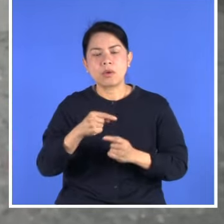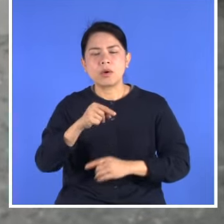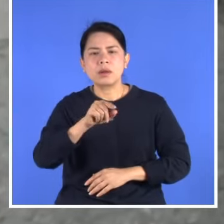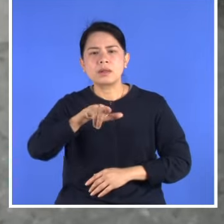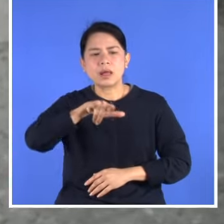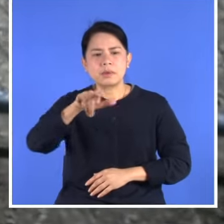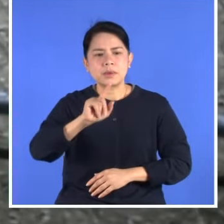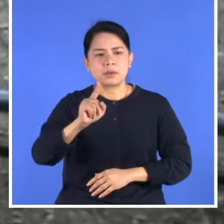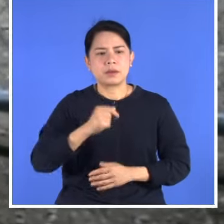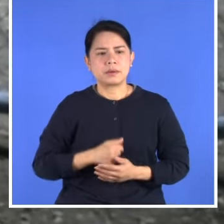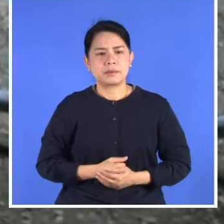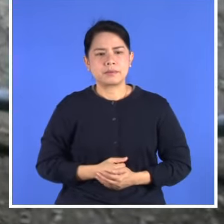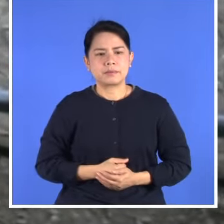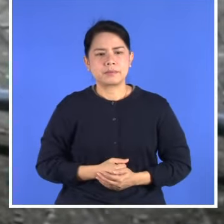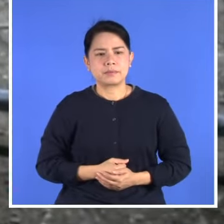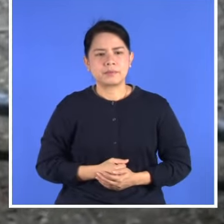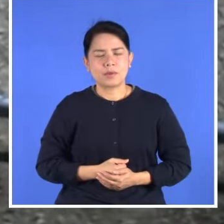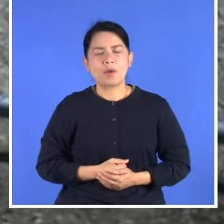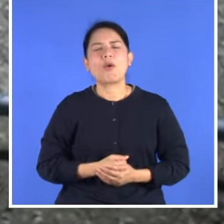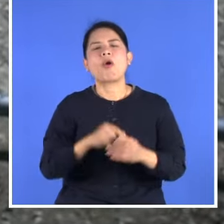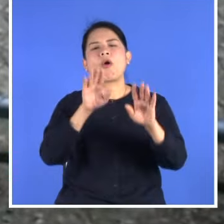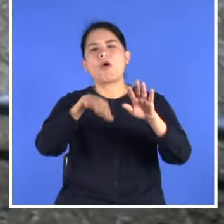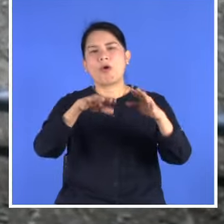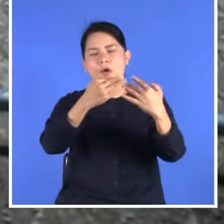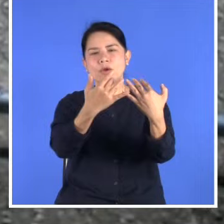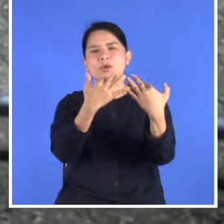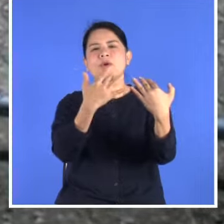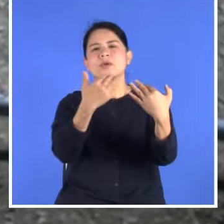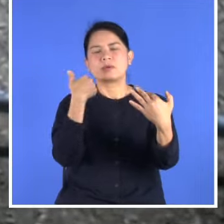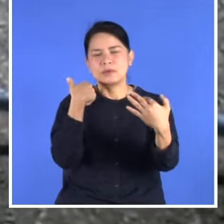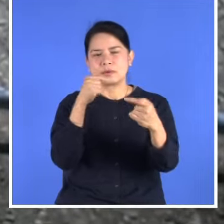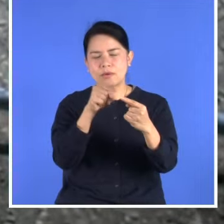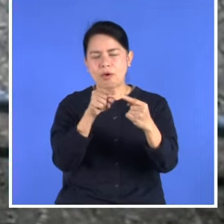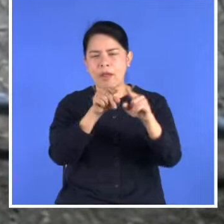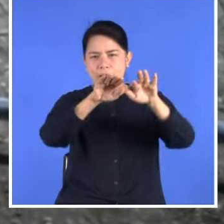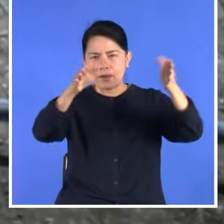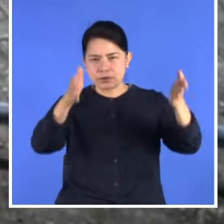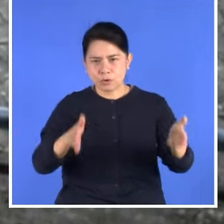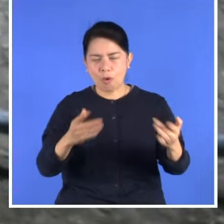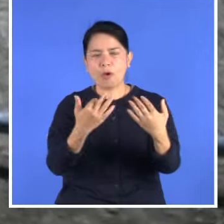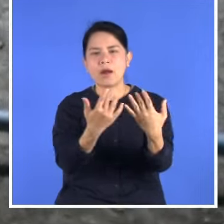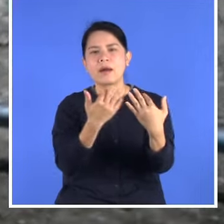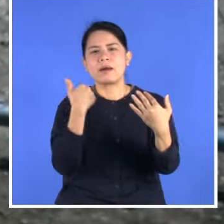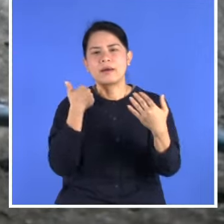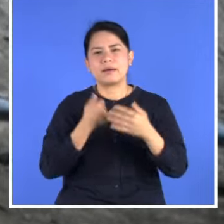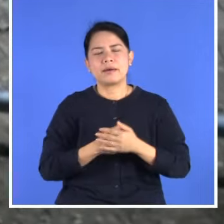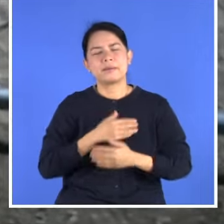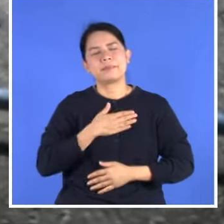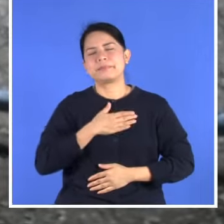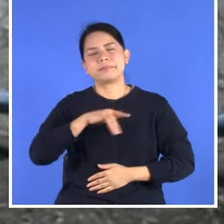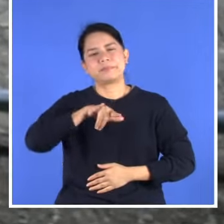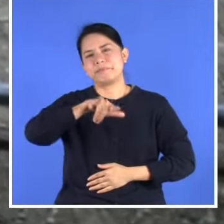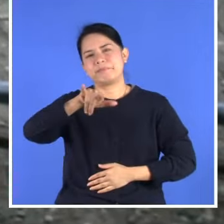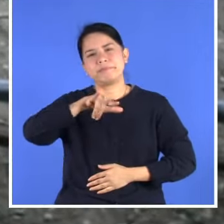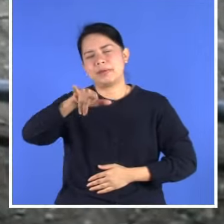ช่องแ อร์ช่องแอร์โอ้ยตอบไปเรื่อยสายการบินไหนบินไปทั่ว